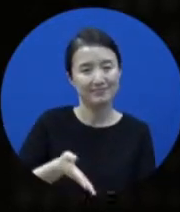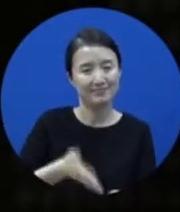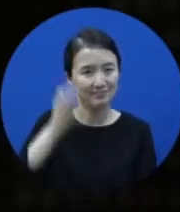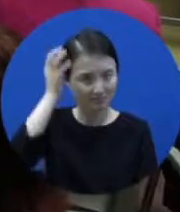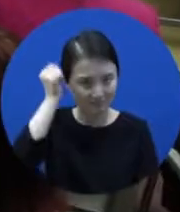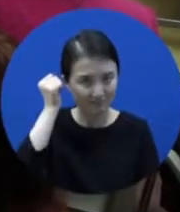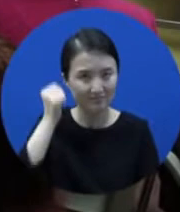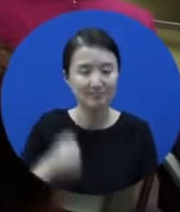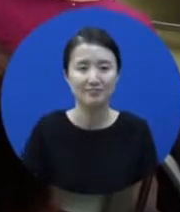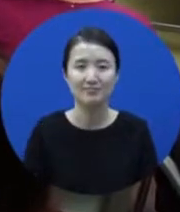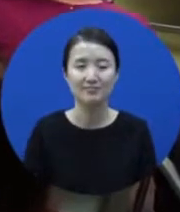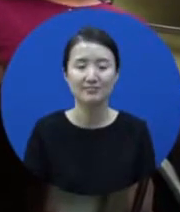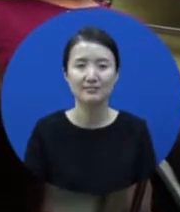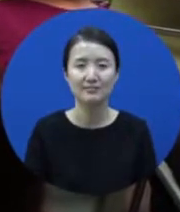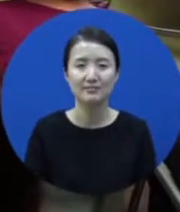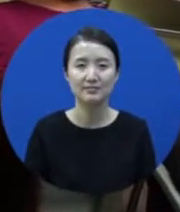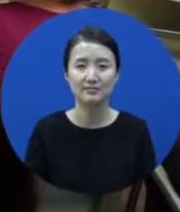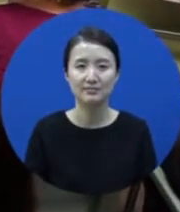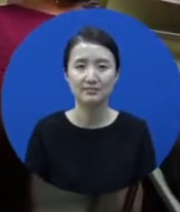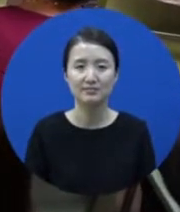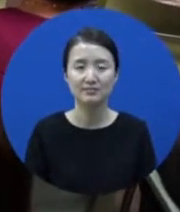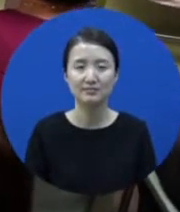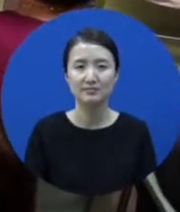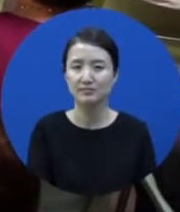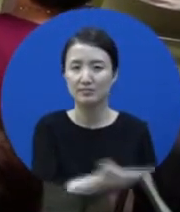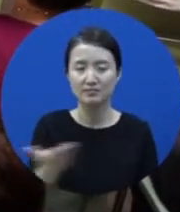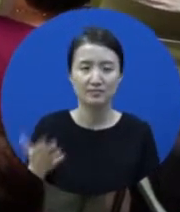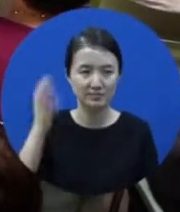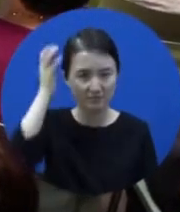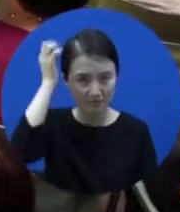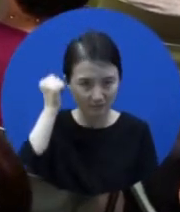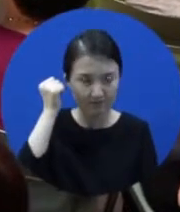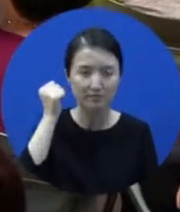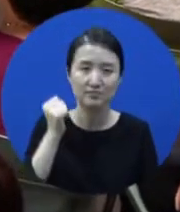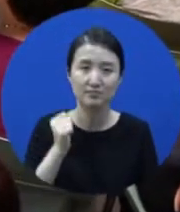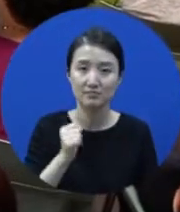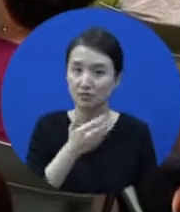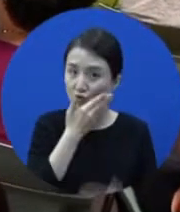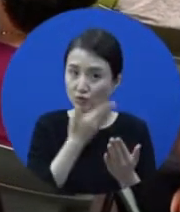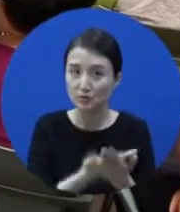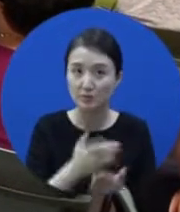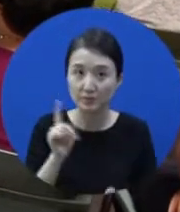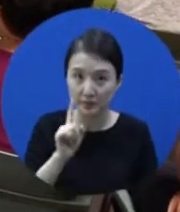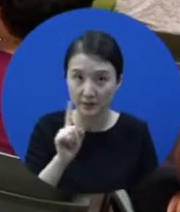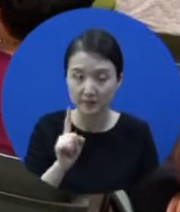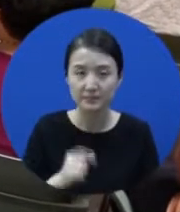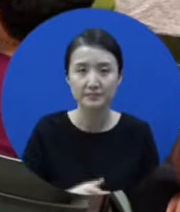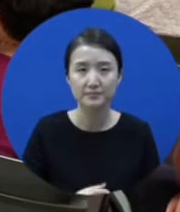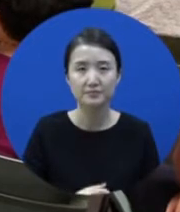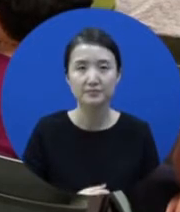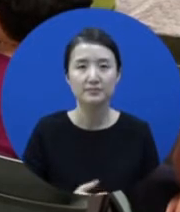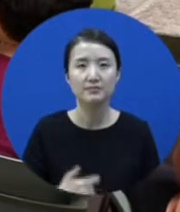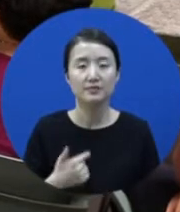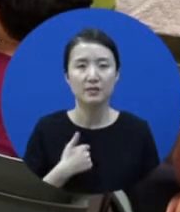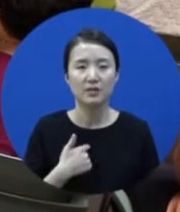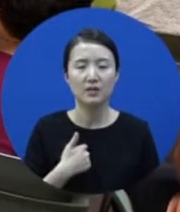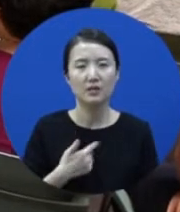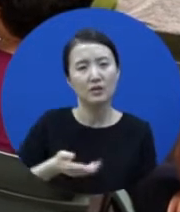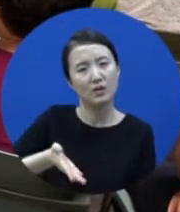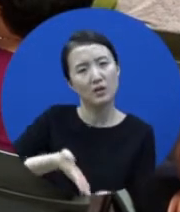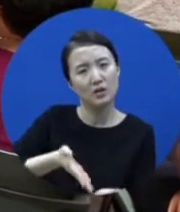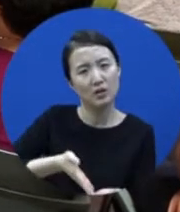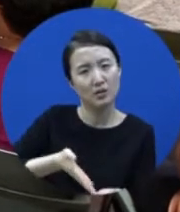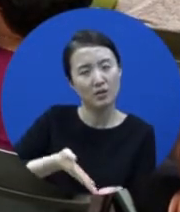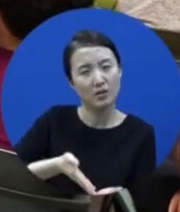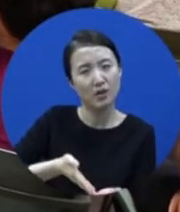자, 그렇다면 여러분이 꼭 기억하셔야 될 말씀이 있습니다. 자, 말을 할 때요. 내가 어떻게 얘기를 해야지 저 사람이 기억에